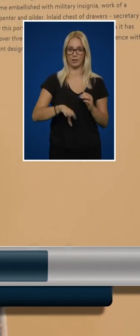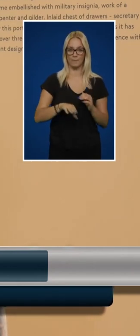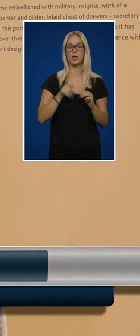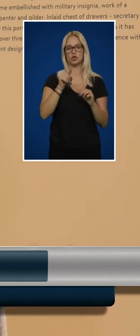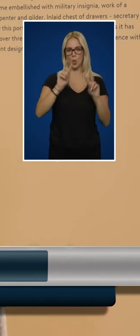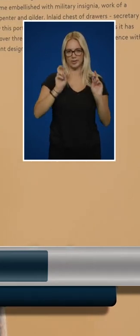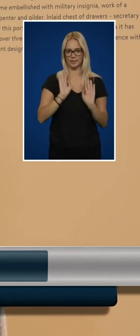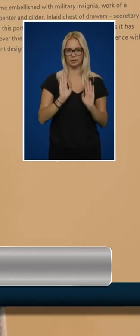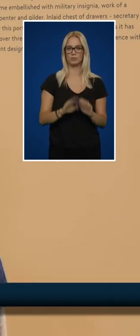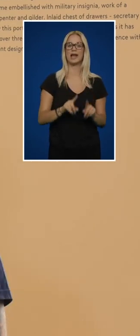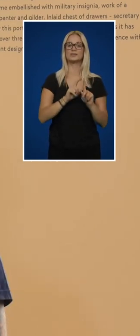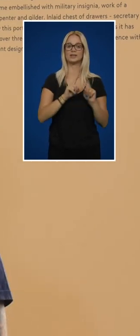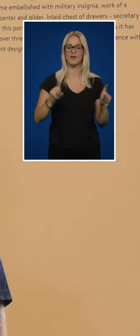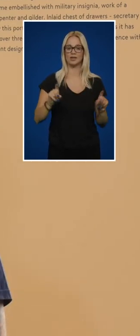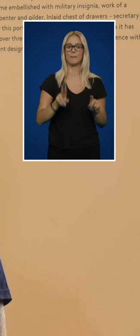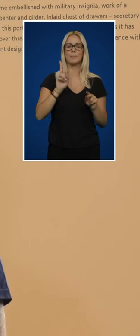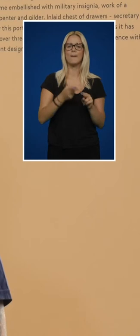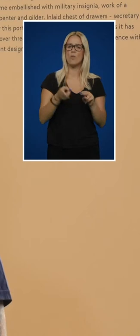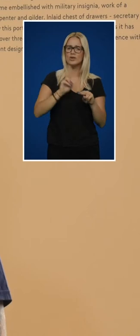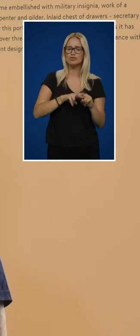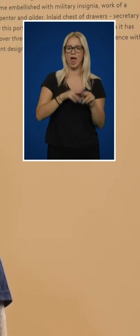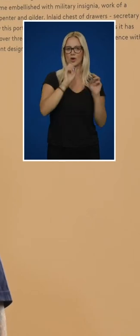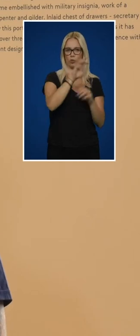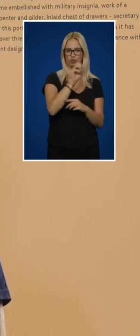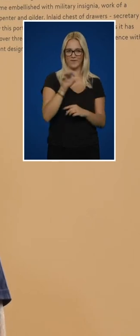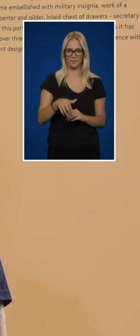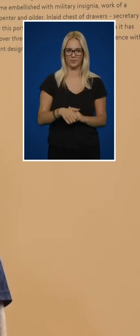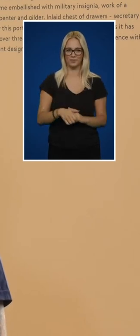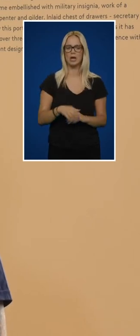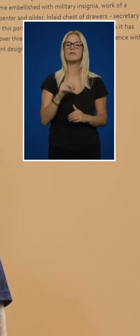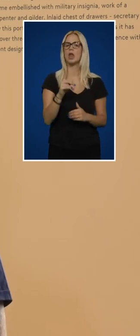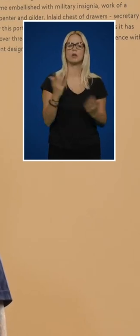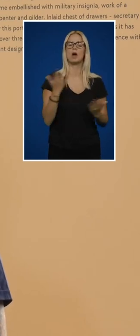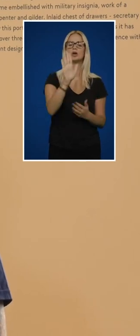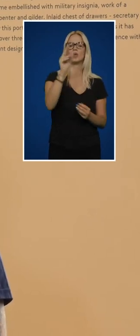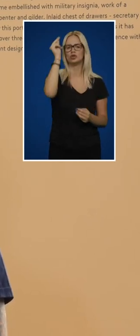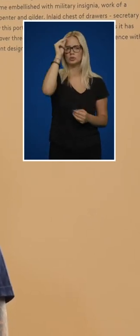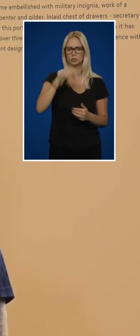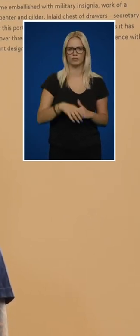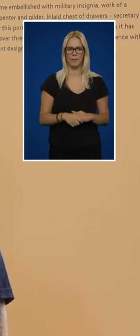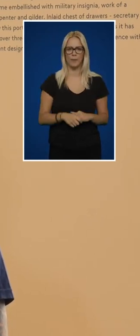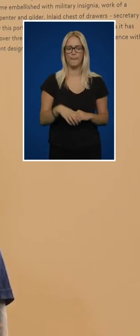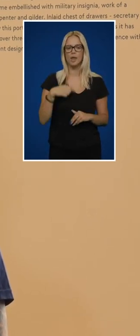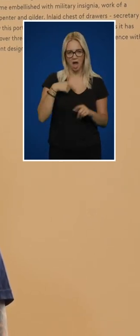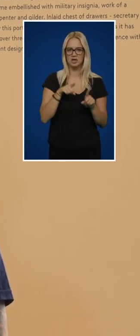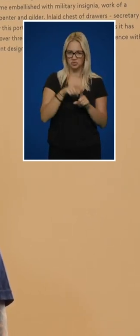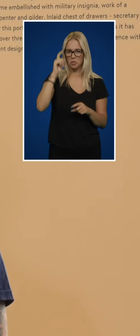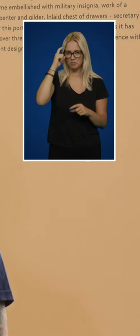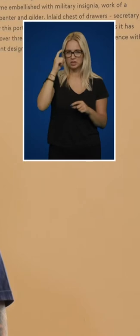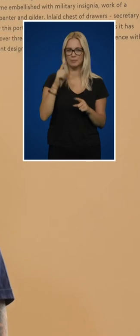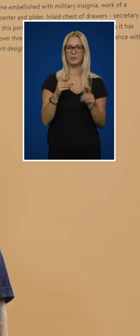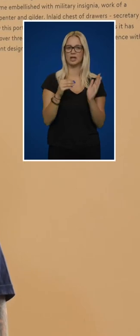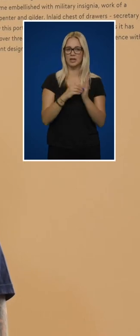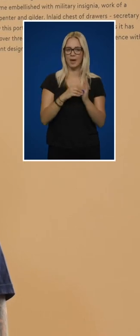otpad, s obzirom da stvarno puno zagađujemo našu zemlju i od mora, rijeka i tako dalje. Sami smo svjesni šta